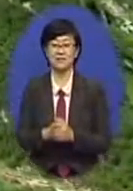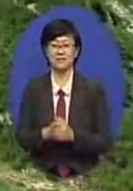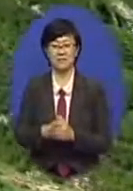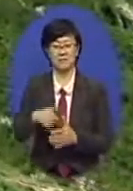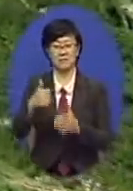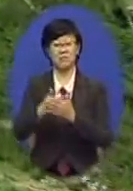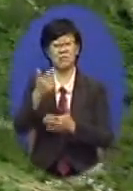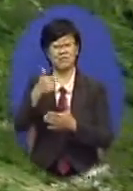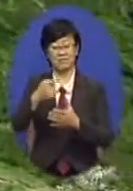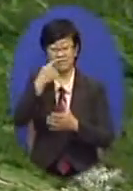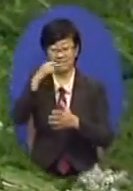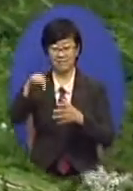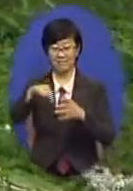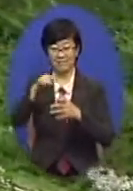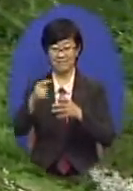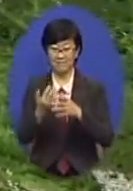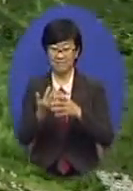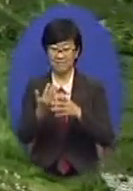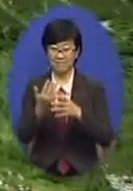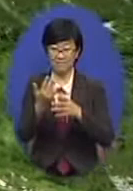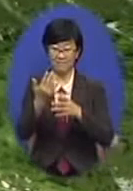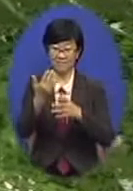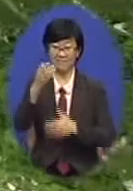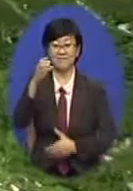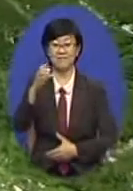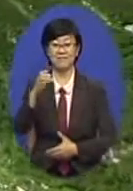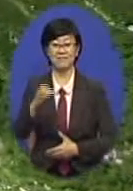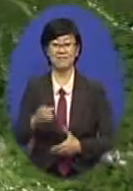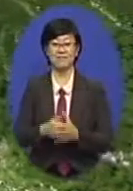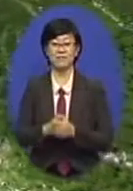김이 나는 차 한